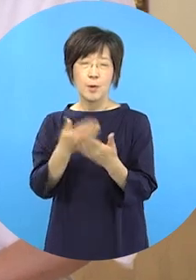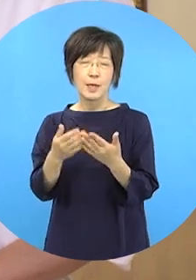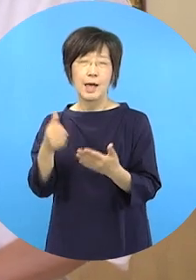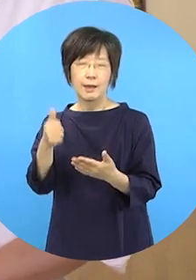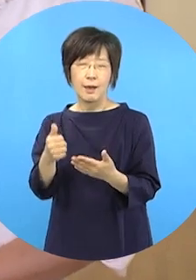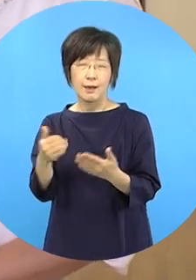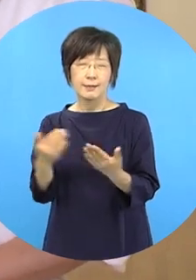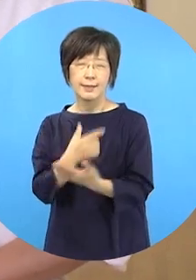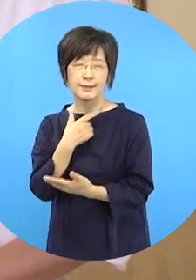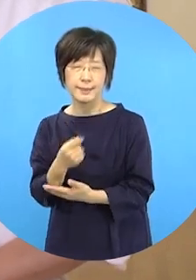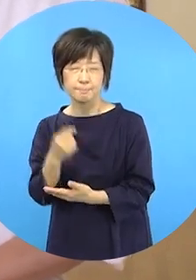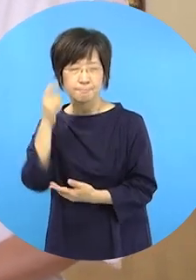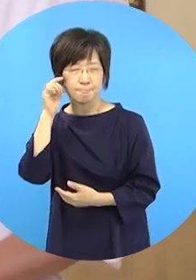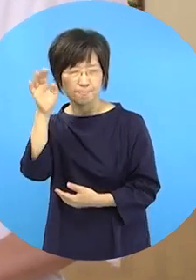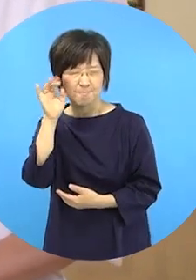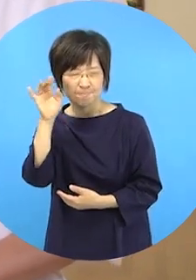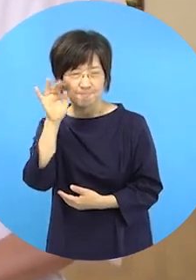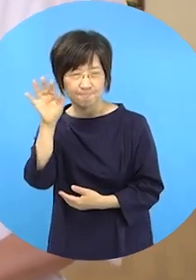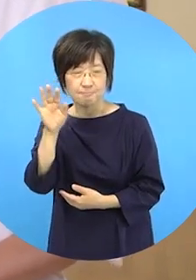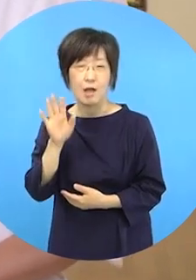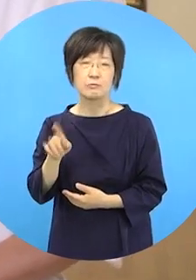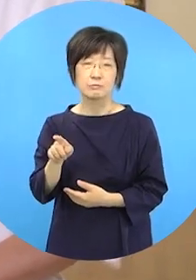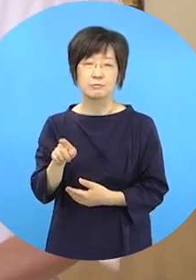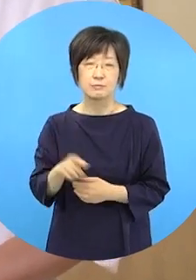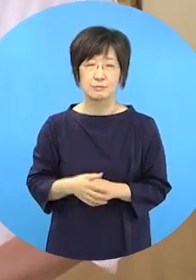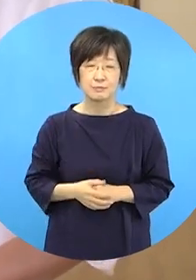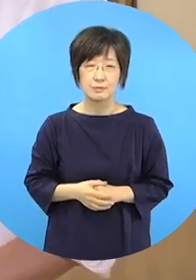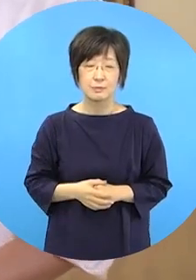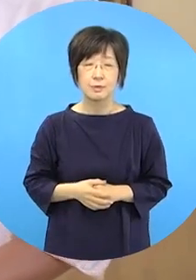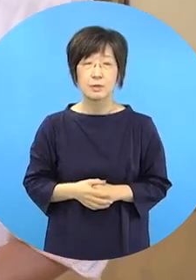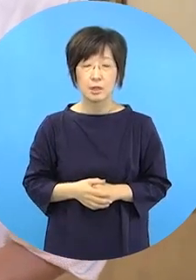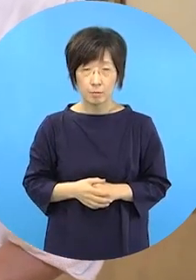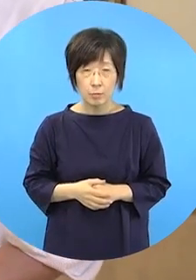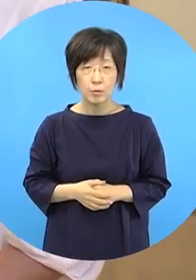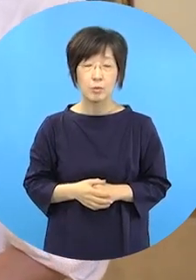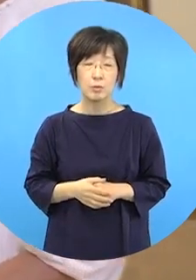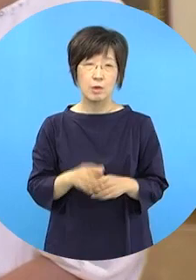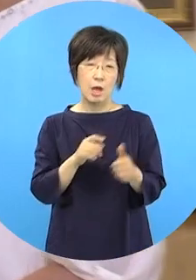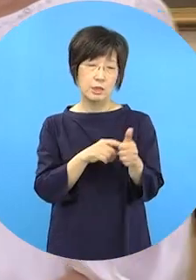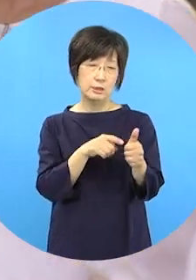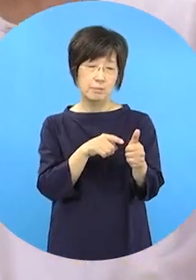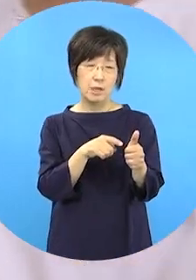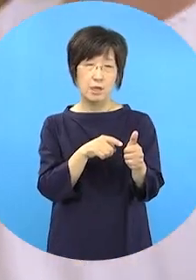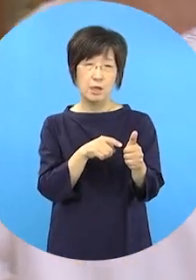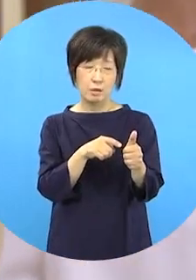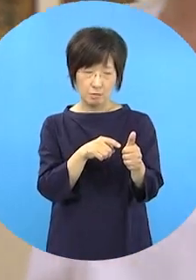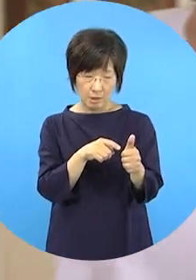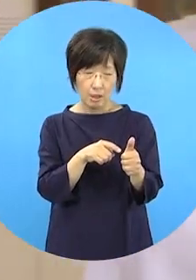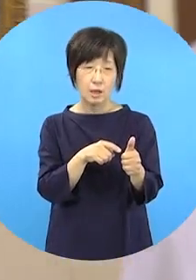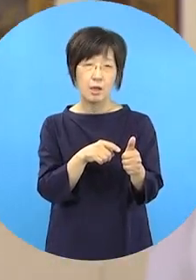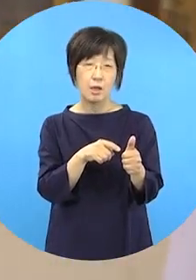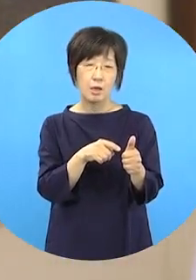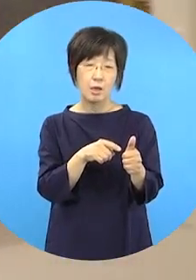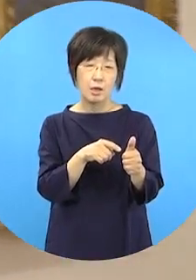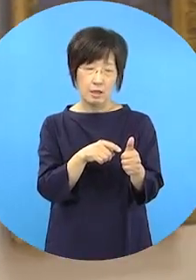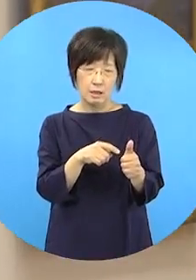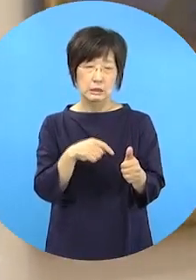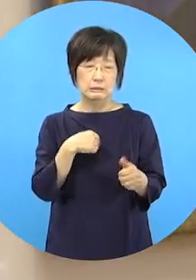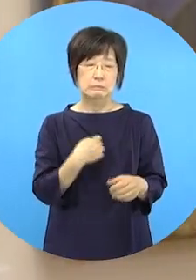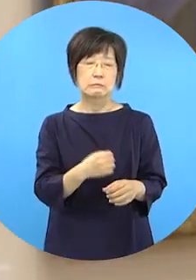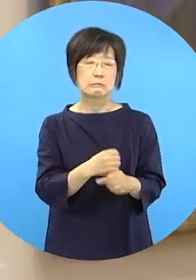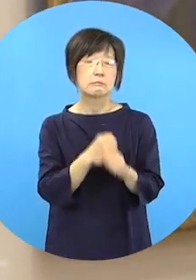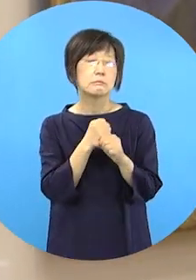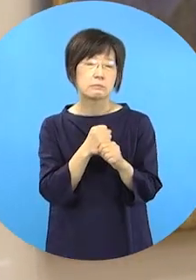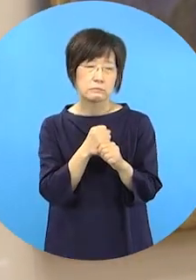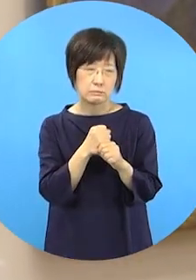持っていくようになるんです。ところがですね、まあ有島武夫は木田金次郎が絵を学んでいる最